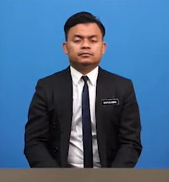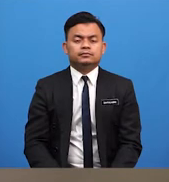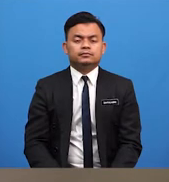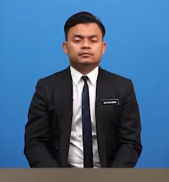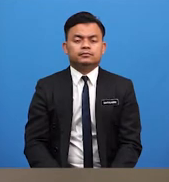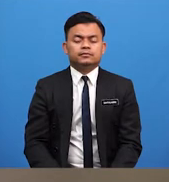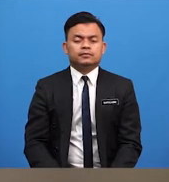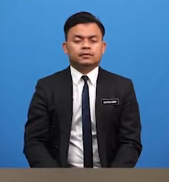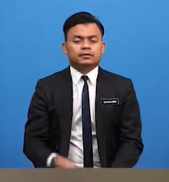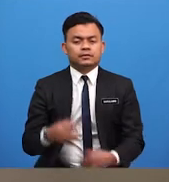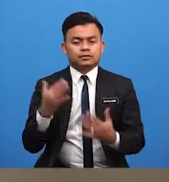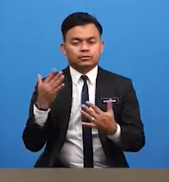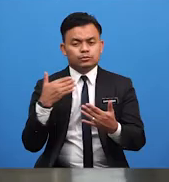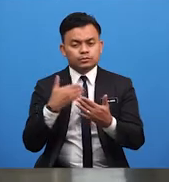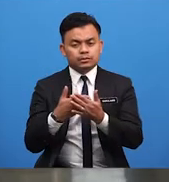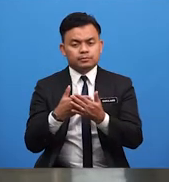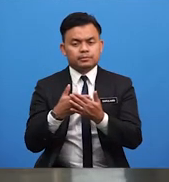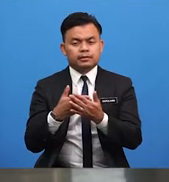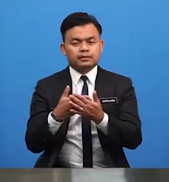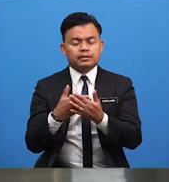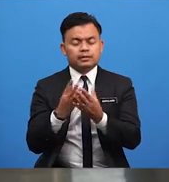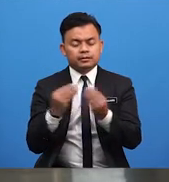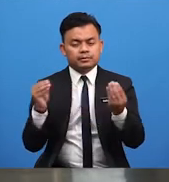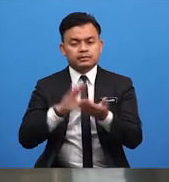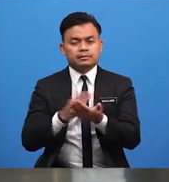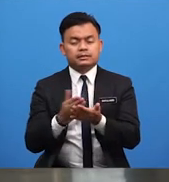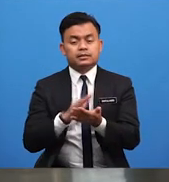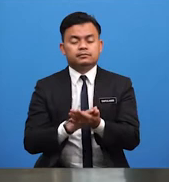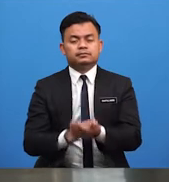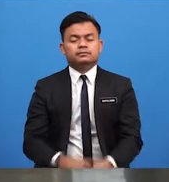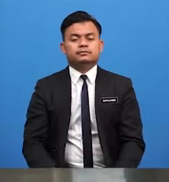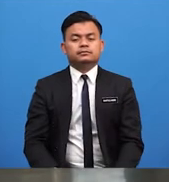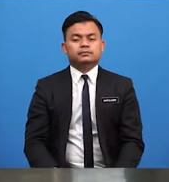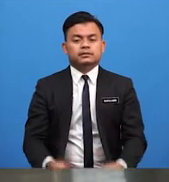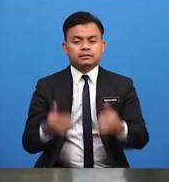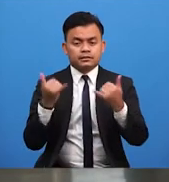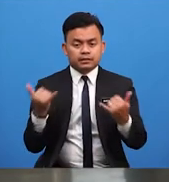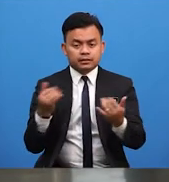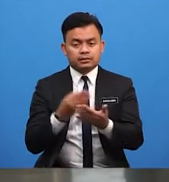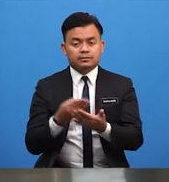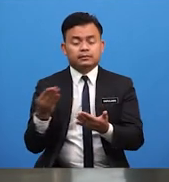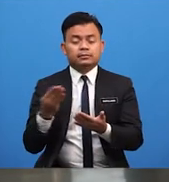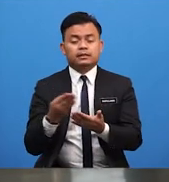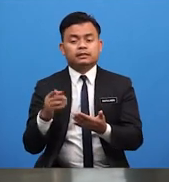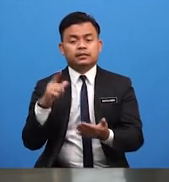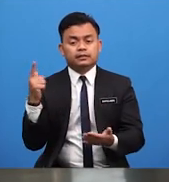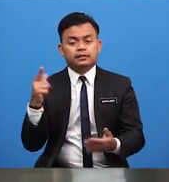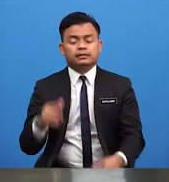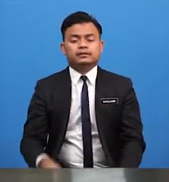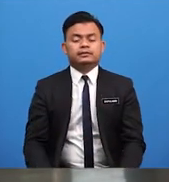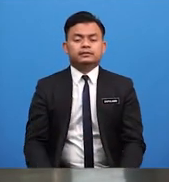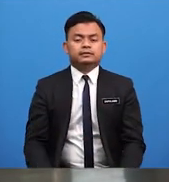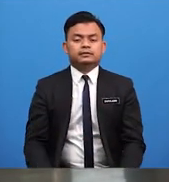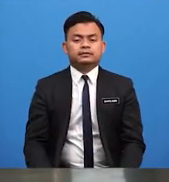Tunggu sehingga nasi masak. Sekarang, mari lihat bahan-bahan iringan yang